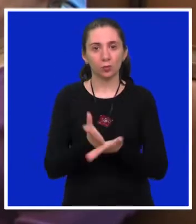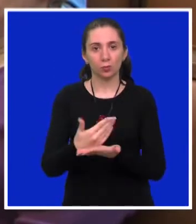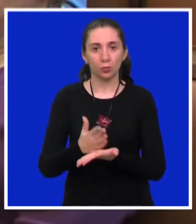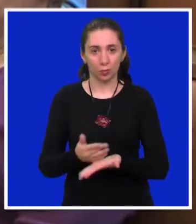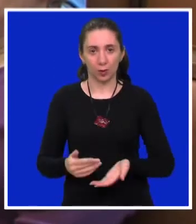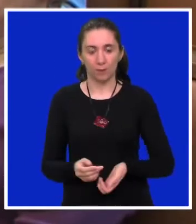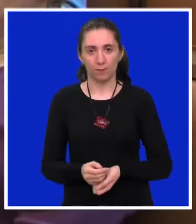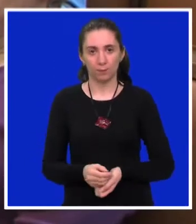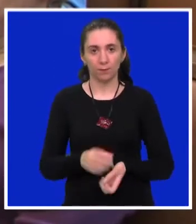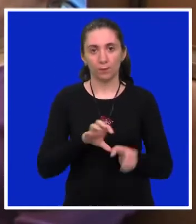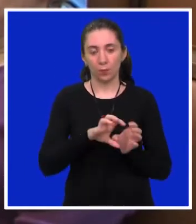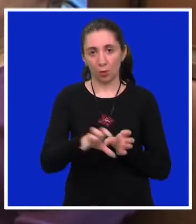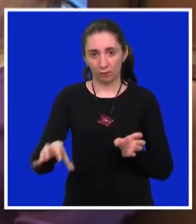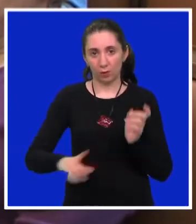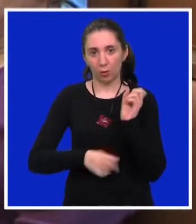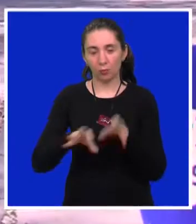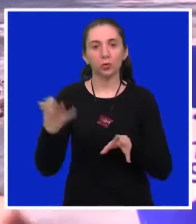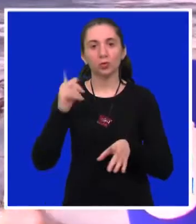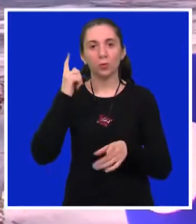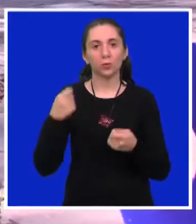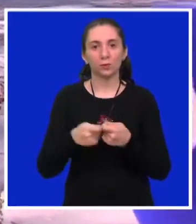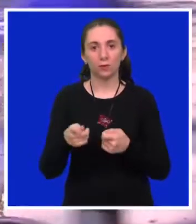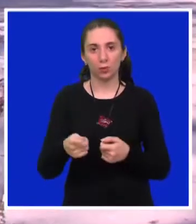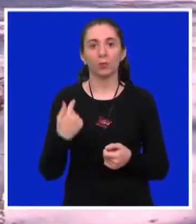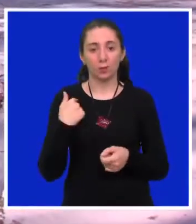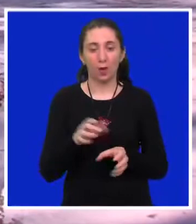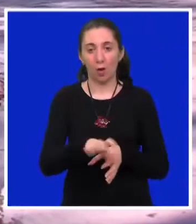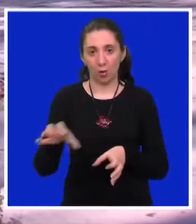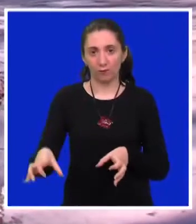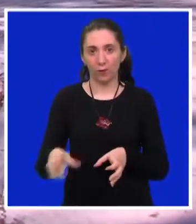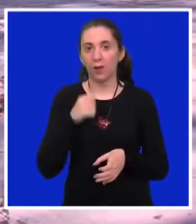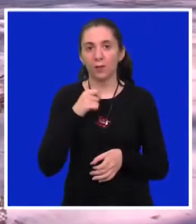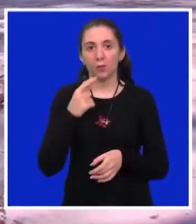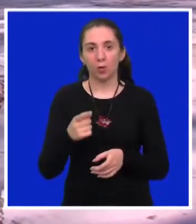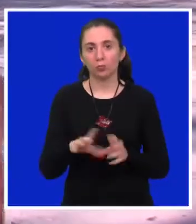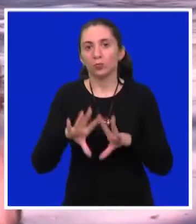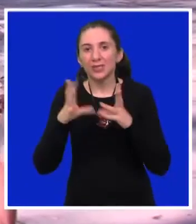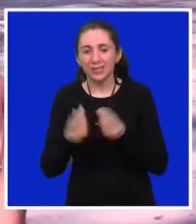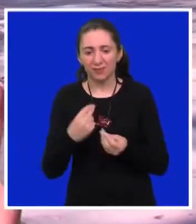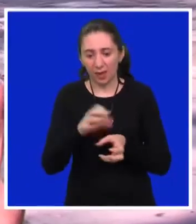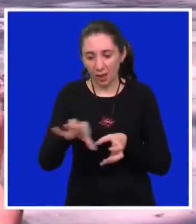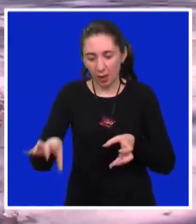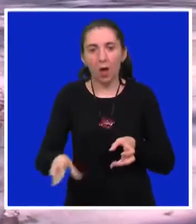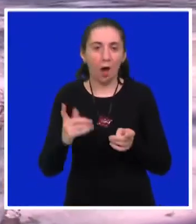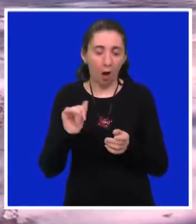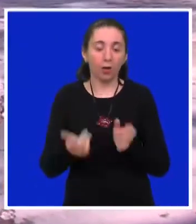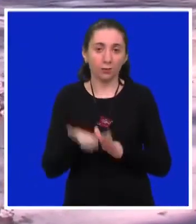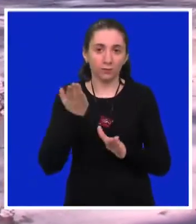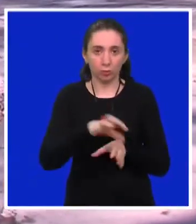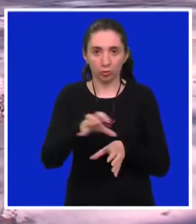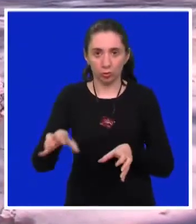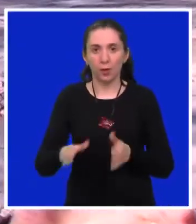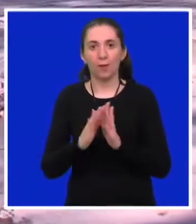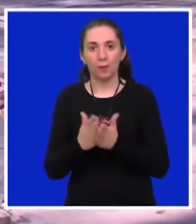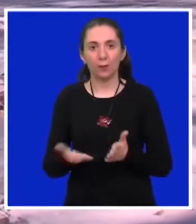su podijeljena. Odvajate li otpad i što mislite o tome? Pa ja odvajam, ne mogu reći da baš odvajam sve, ali odvajam